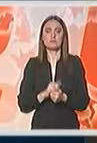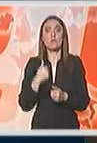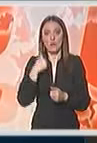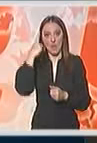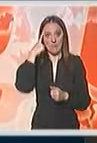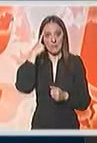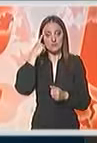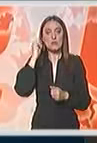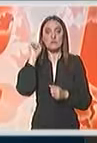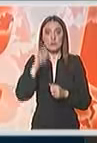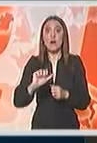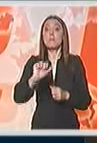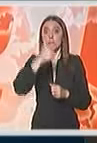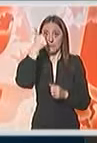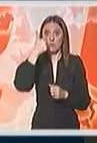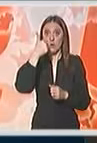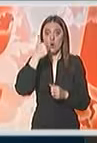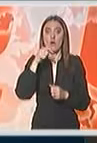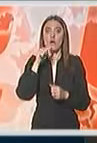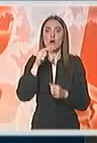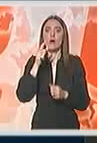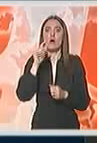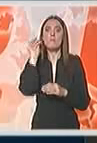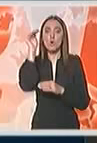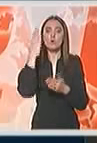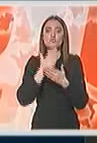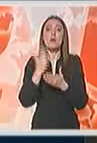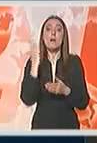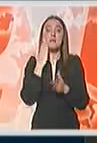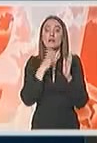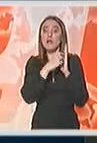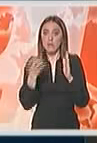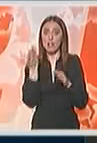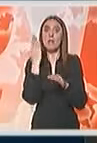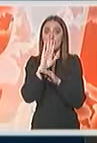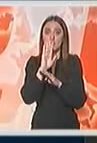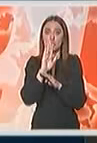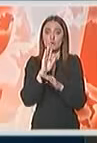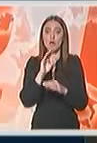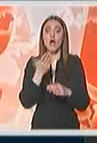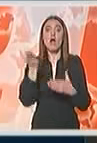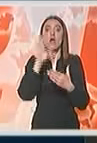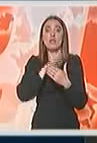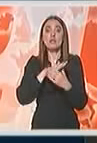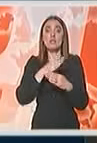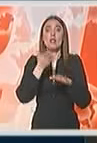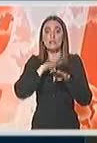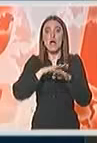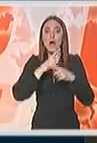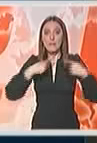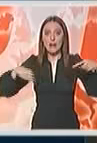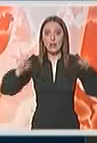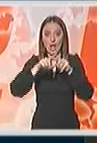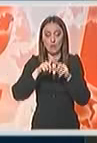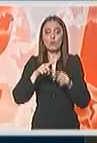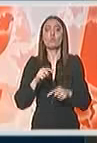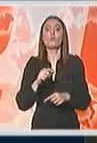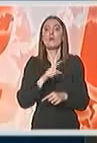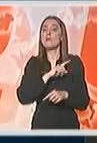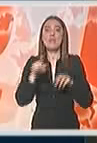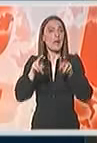mislim da prvo i prvenstveno poruka će da bude da je Amerika i dalje prisutna na prostoru Balkana, da